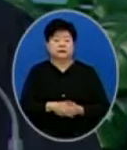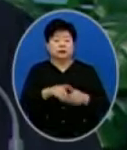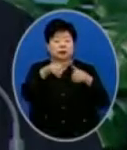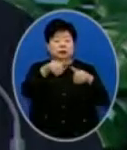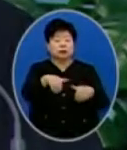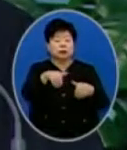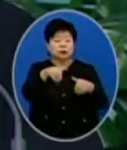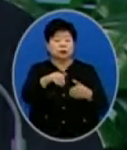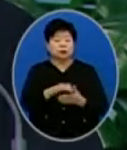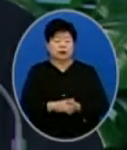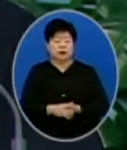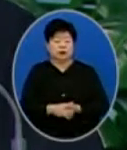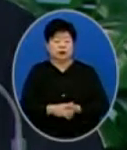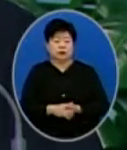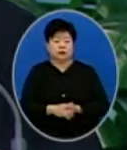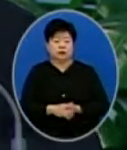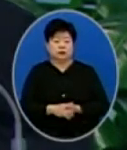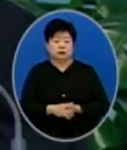누가